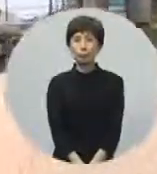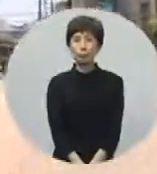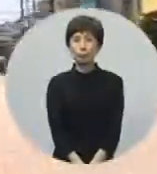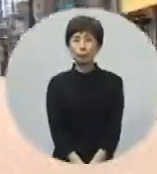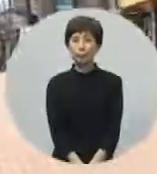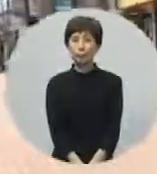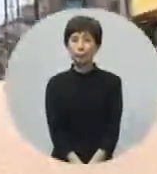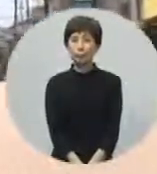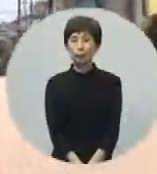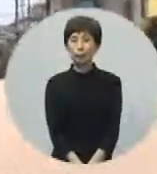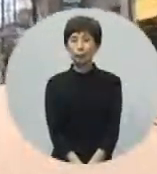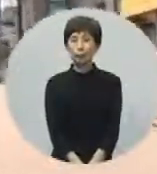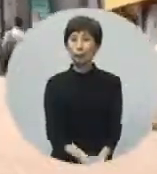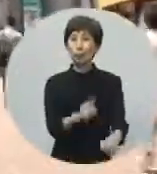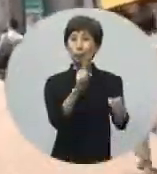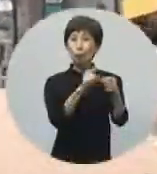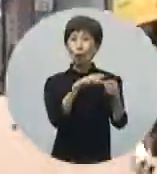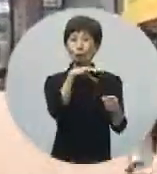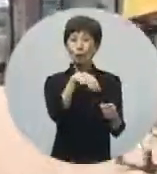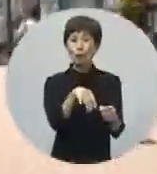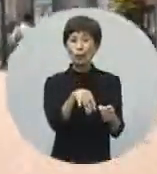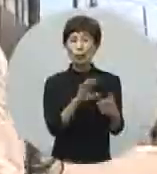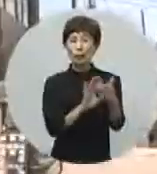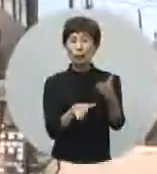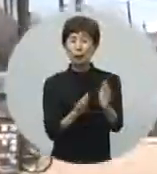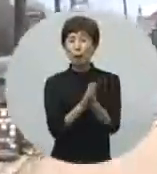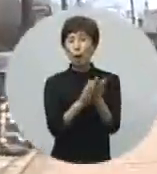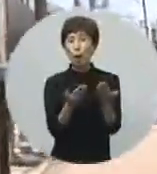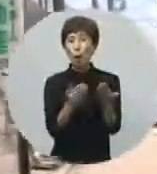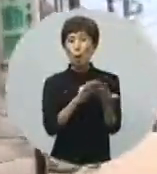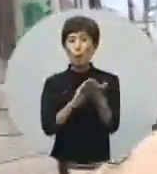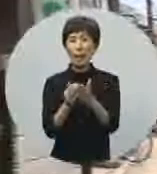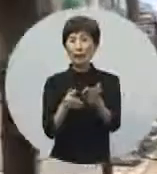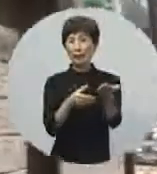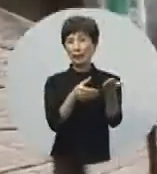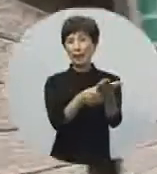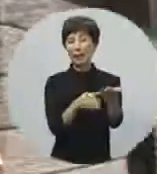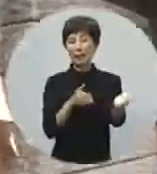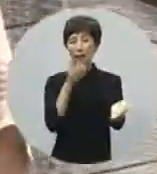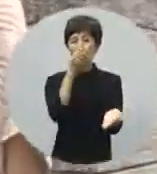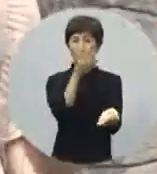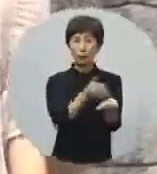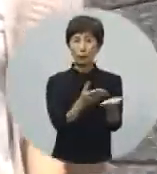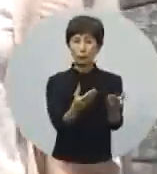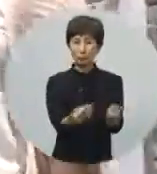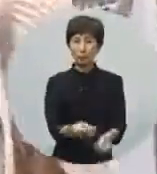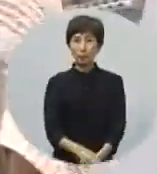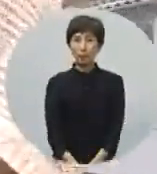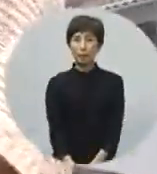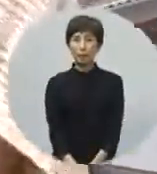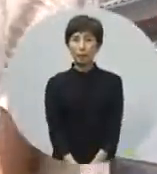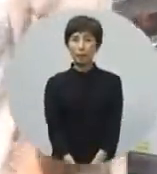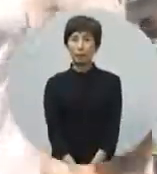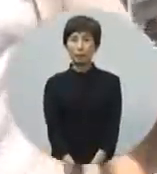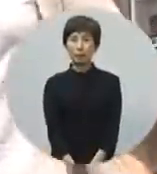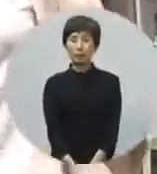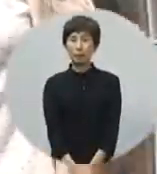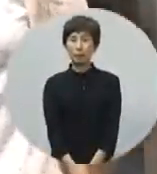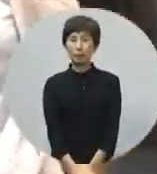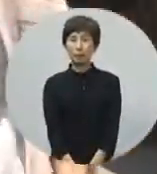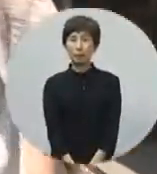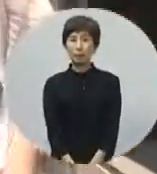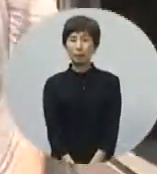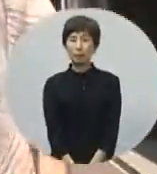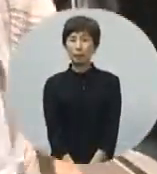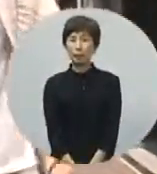まもなく目的地藤沢本町駅です。 藤沢本町駅に到着です。ゴールしました。